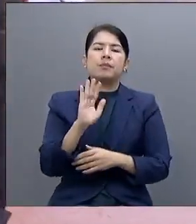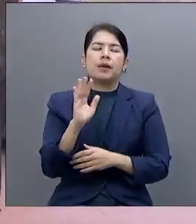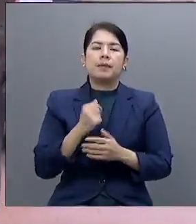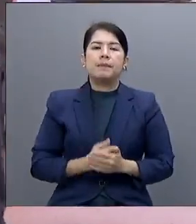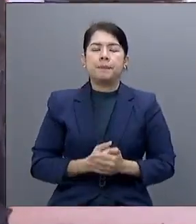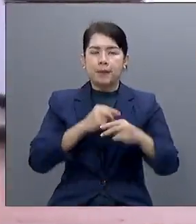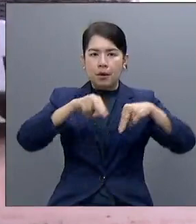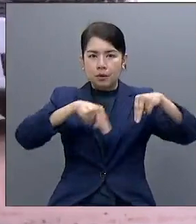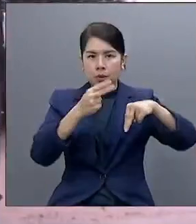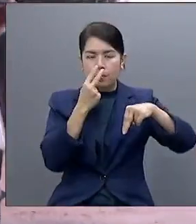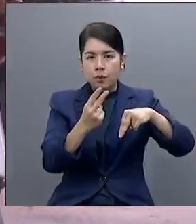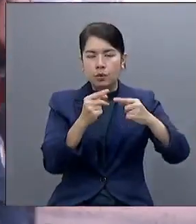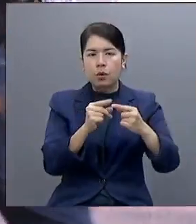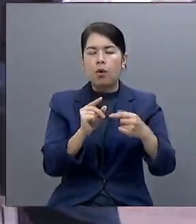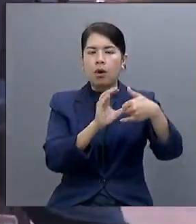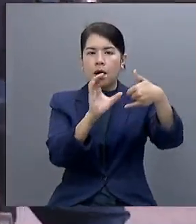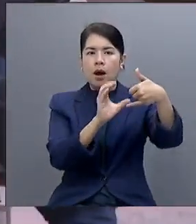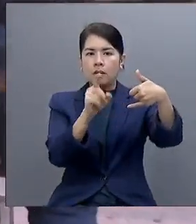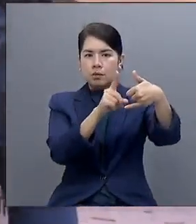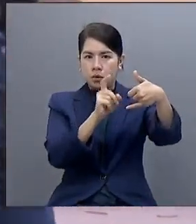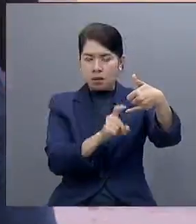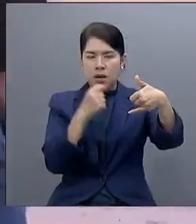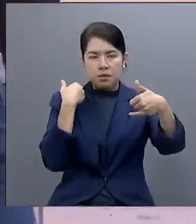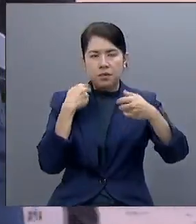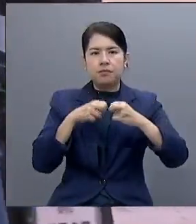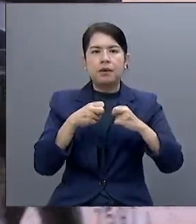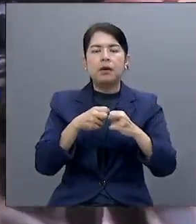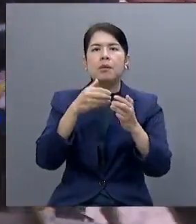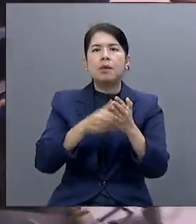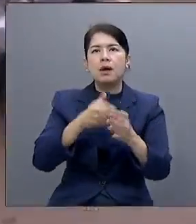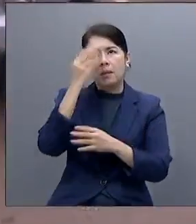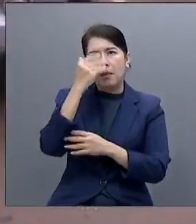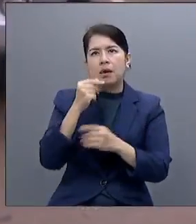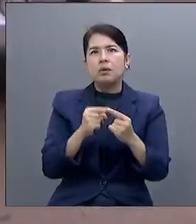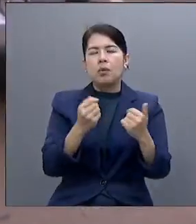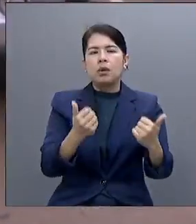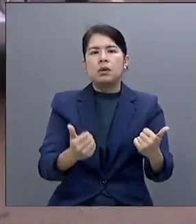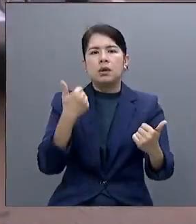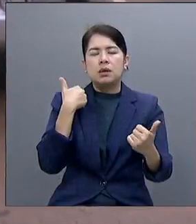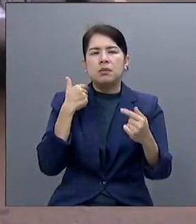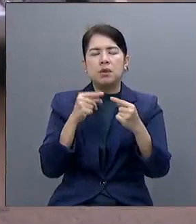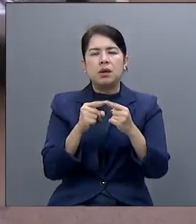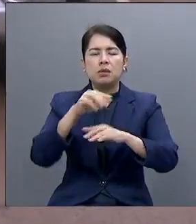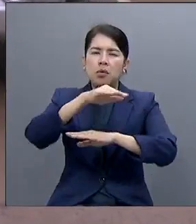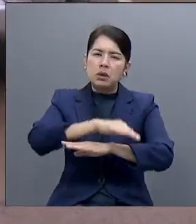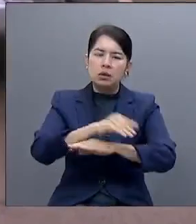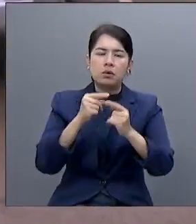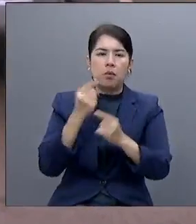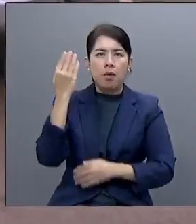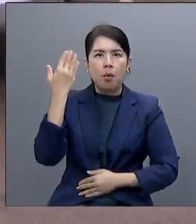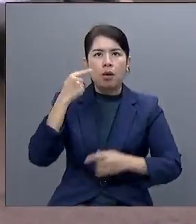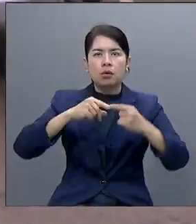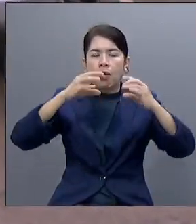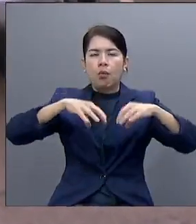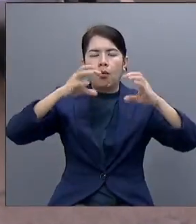ค้นหาของเจ้าหน้าที่ในวันนี้ยังคงมีอุปสรรคสำคัญคือสภาพอากาศโดยเฉพาะเมื่อตลอดเย็นวันนี้ฝนตกลง